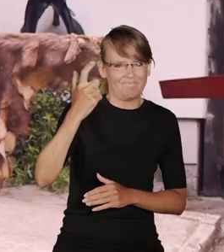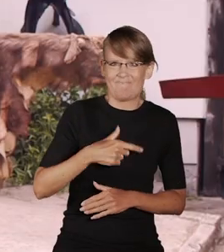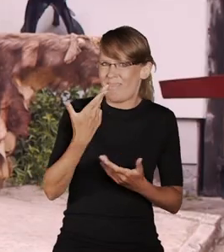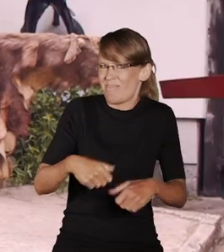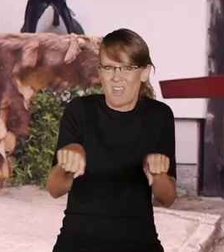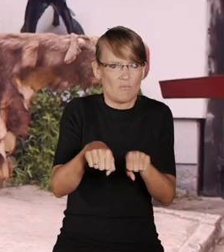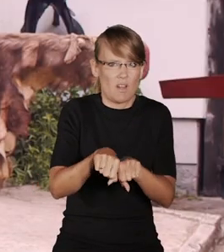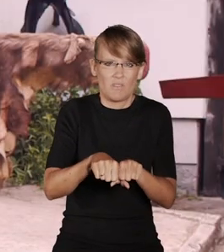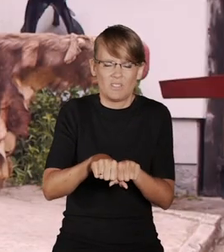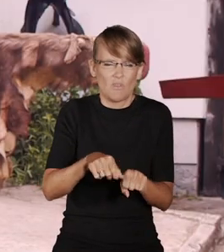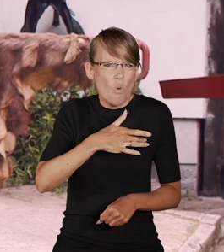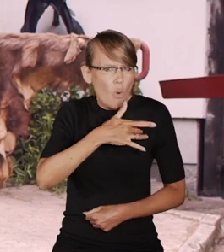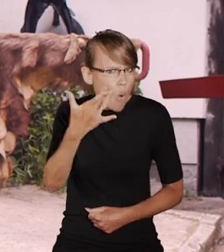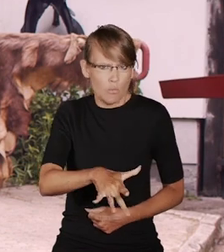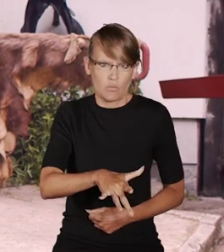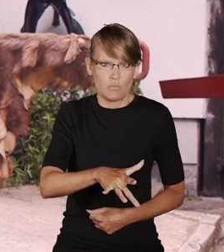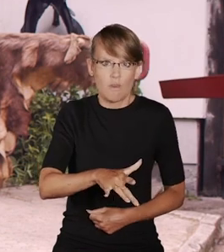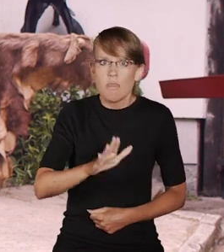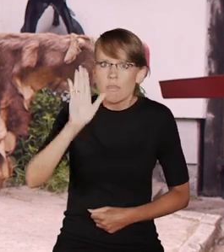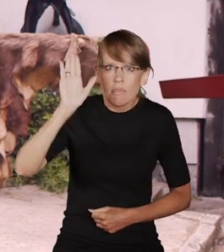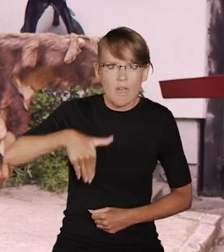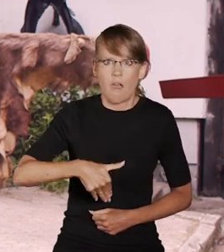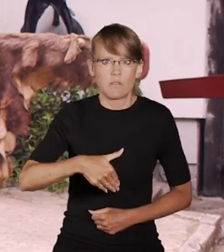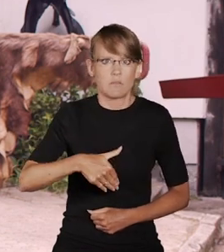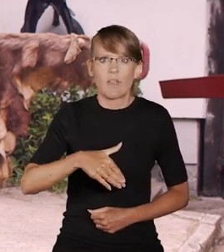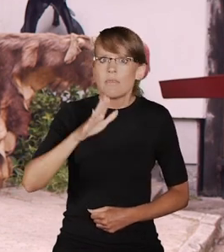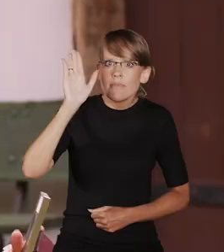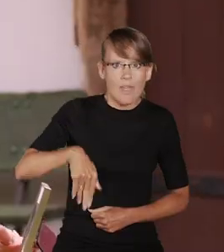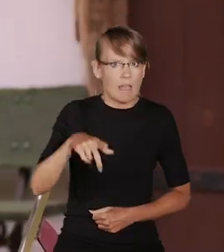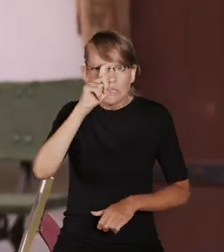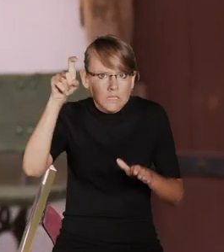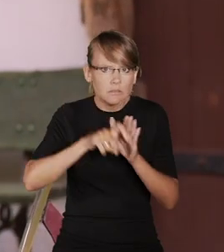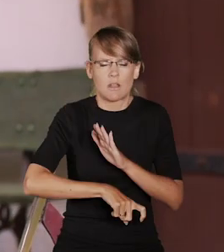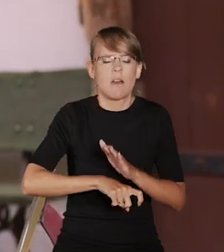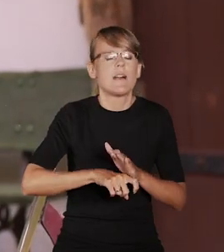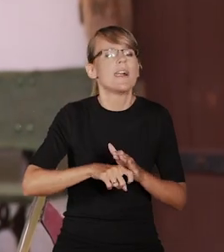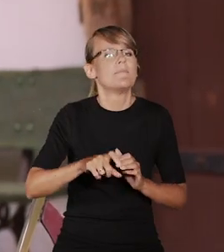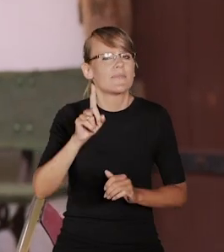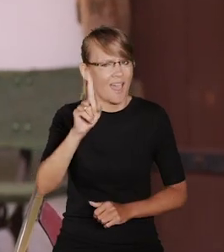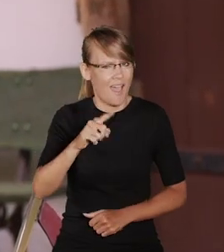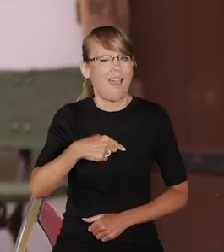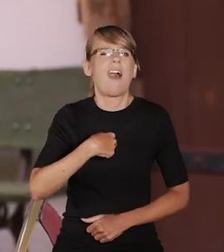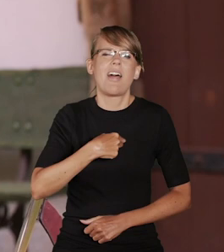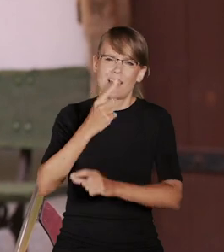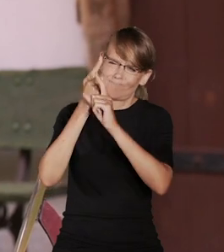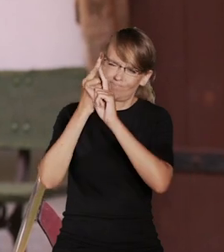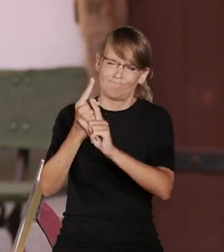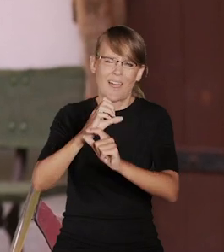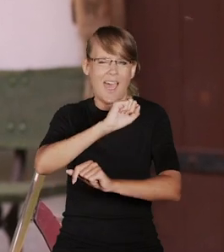kocham. Owszem, wiem, nie jest to dla ciebie tajemnicą, że bywał względem mnie